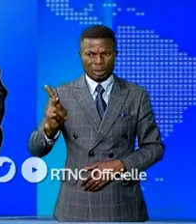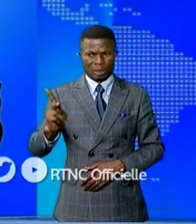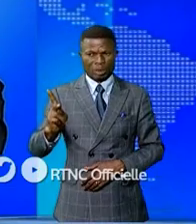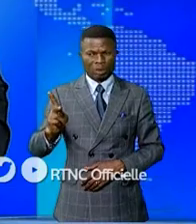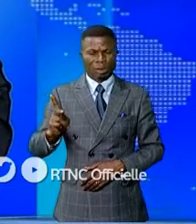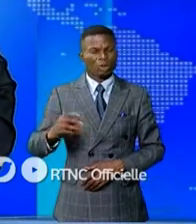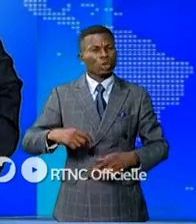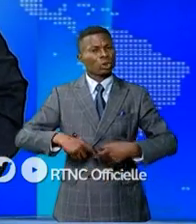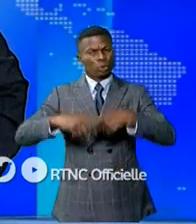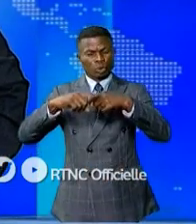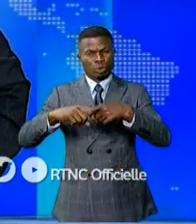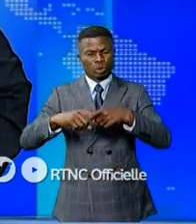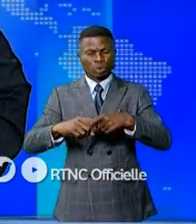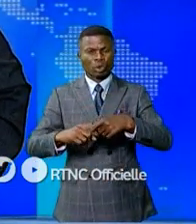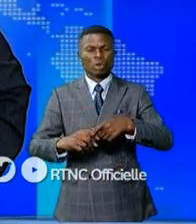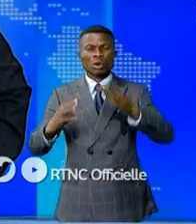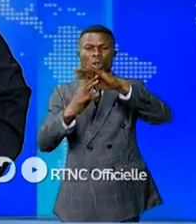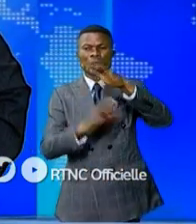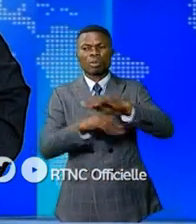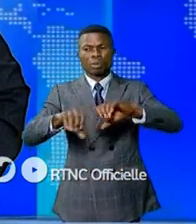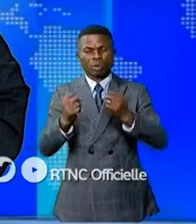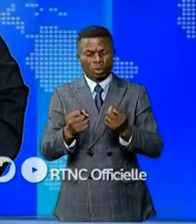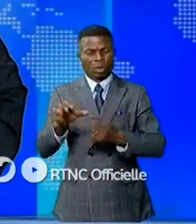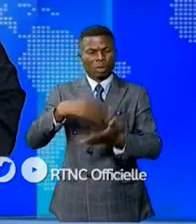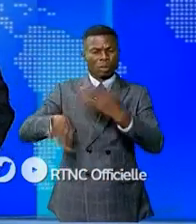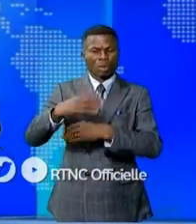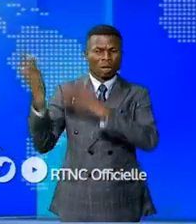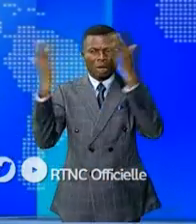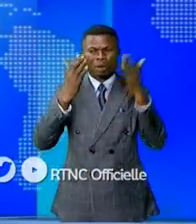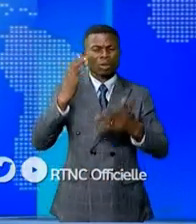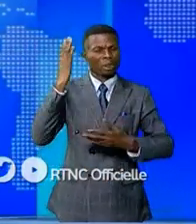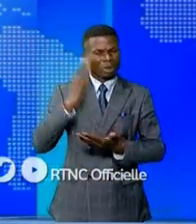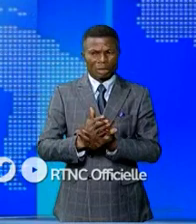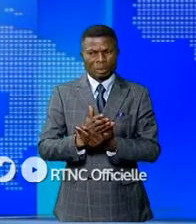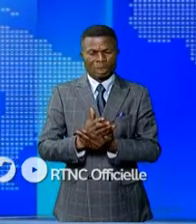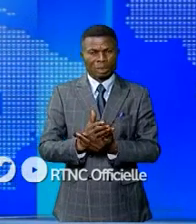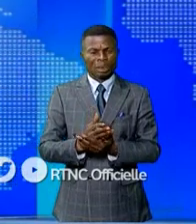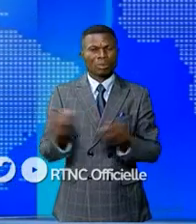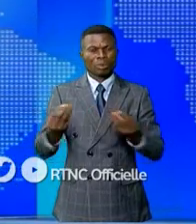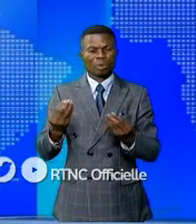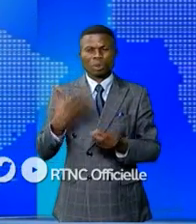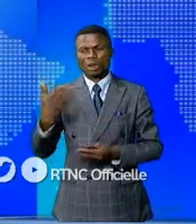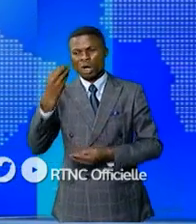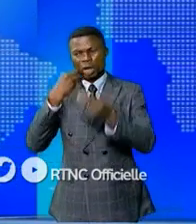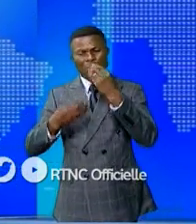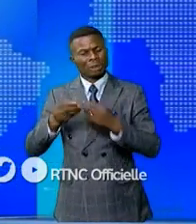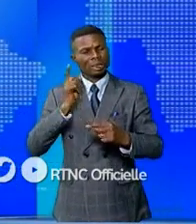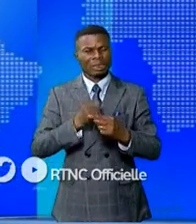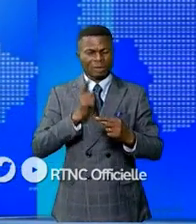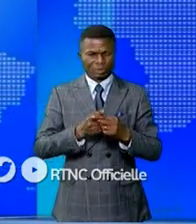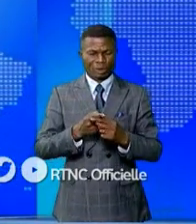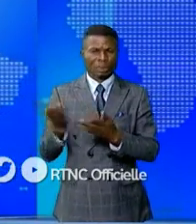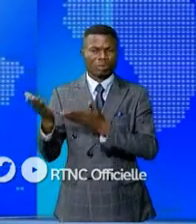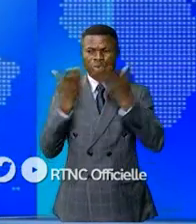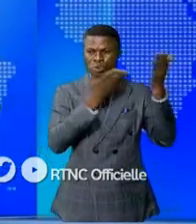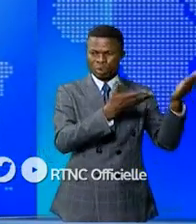privée d'un dalo. Cette situation risque de perturber le trafic avec toutes les conséquences sur l'approvisionnement en produits de première